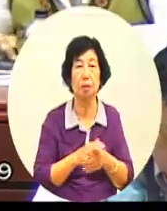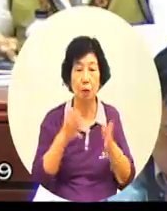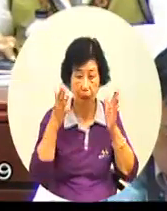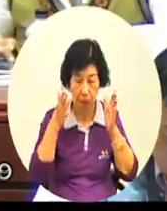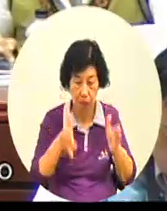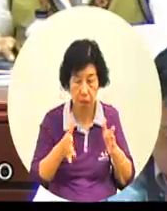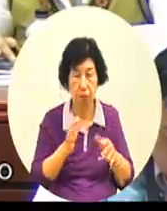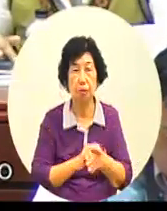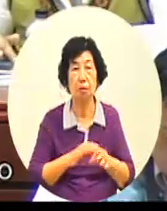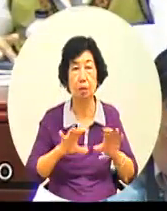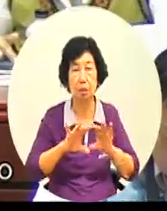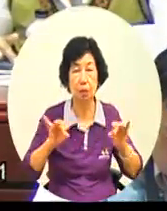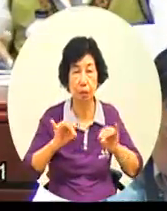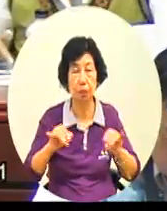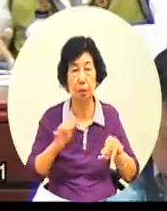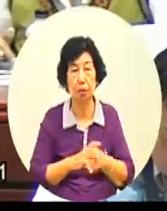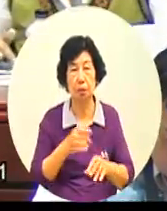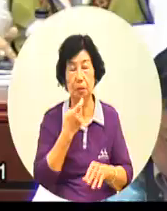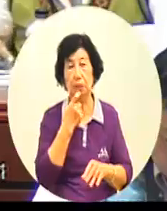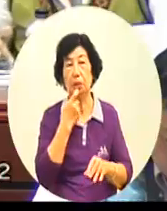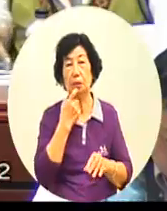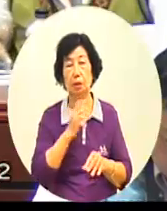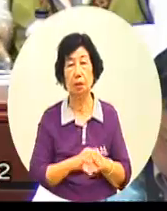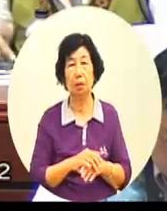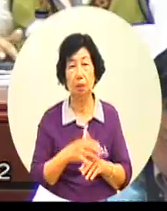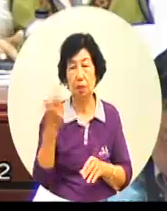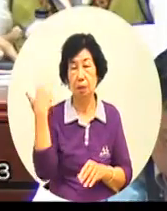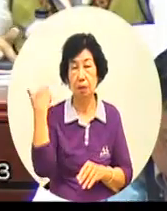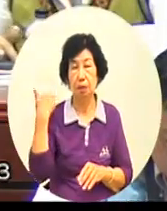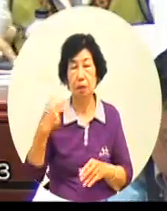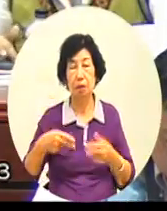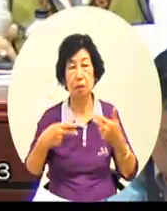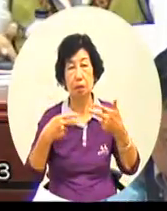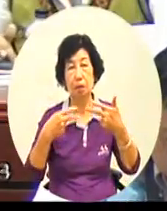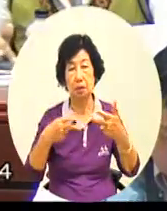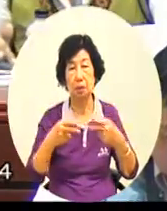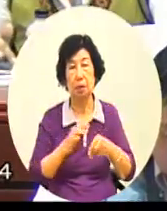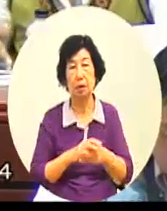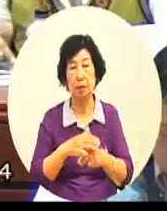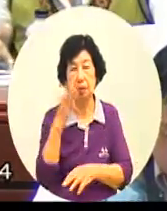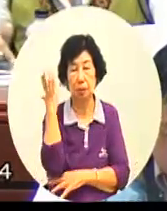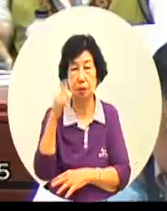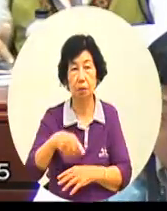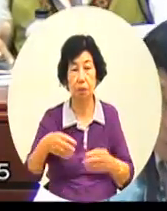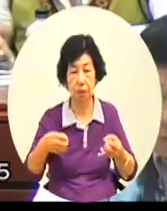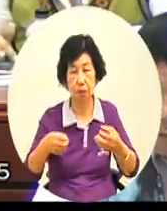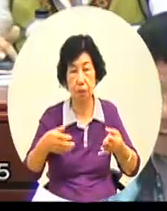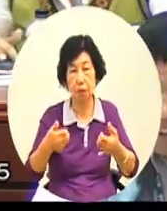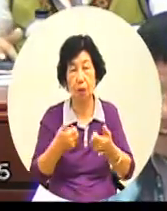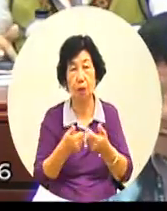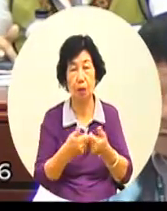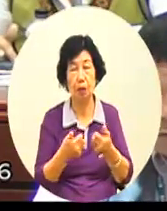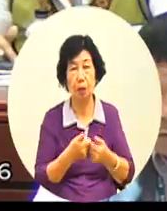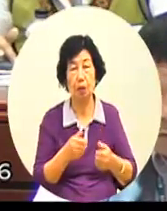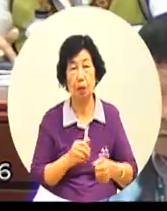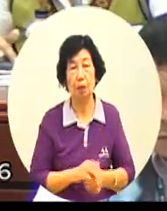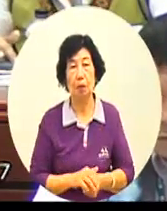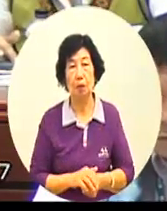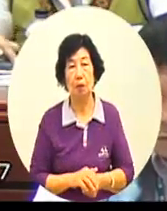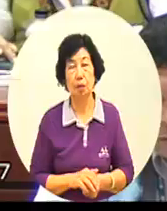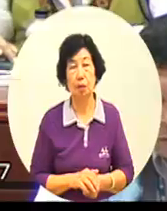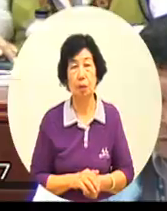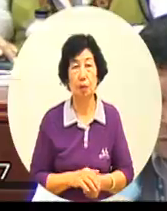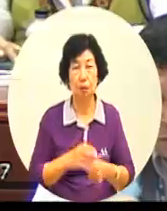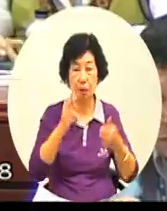虑。那我们隔天就是上周二的市政会议哈，我们的徐副市